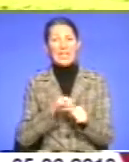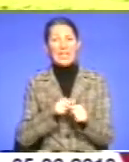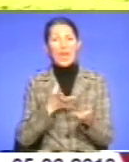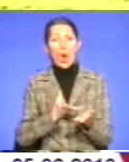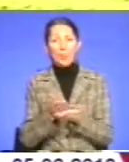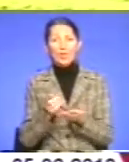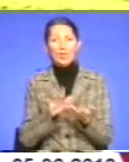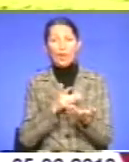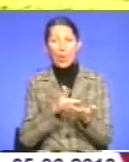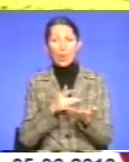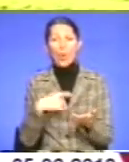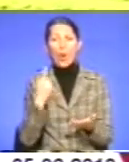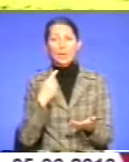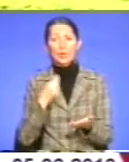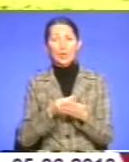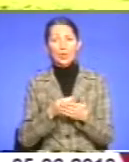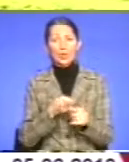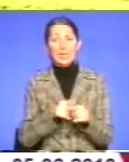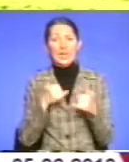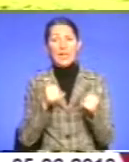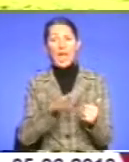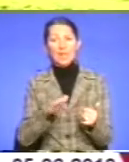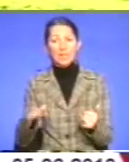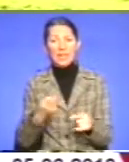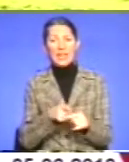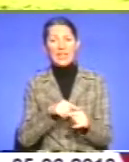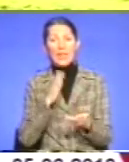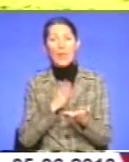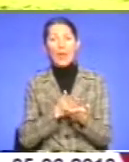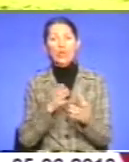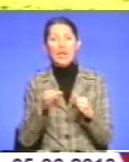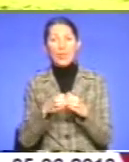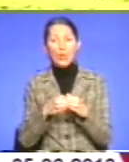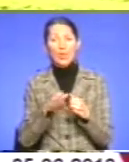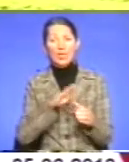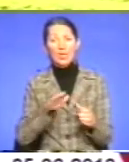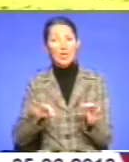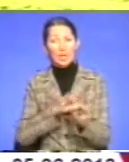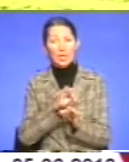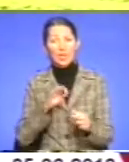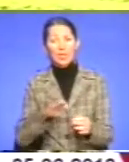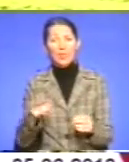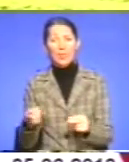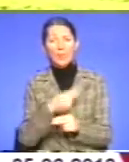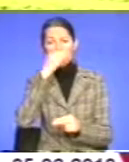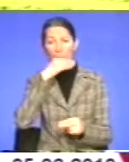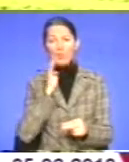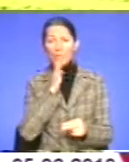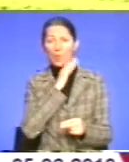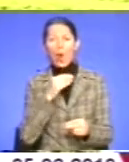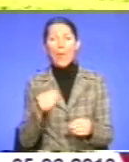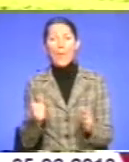проплачуються за рахунок обласного бюджету. Це для дітей, які мають категорію дітей-сиріт або позбавлених батьківського піклування,